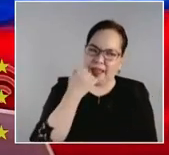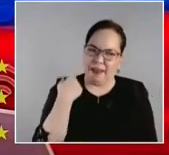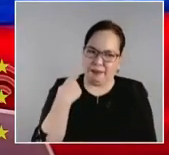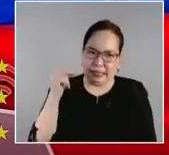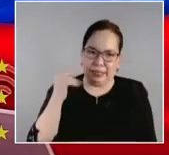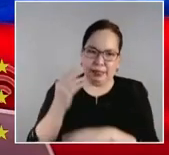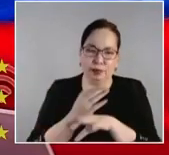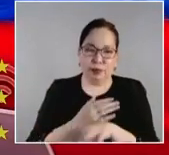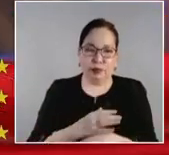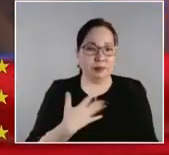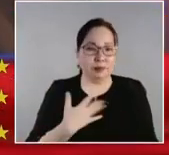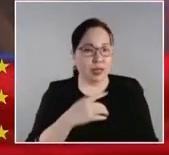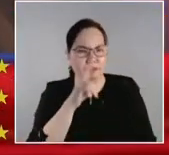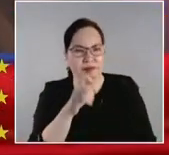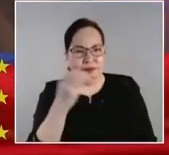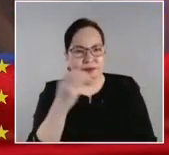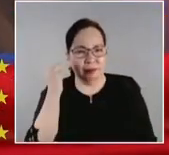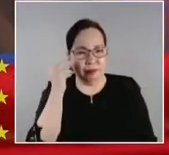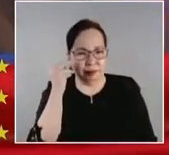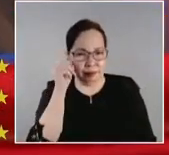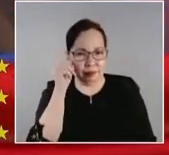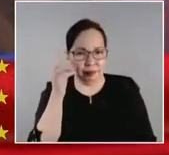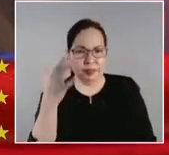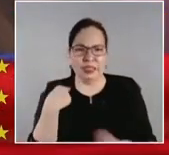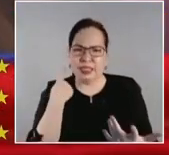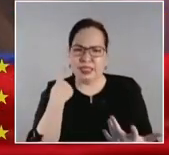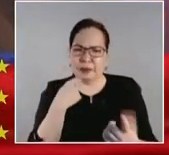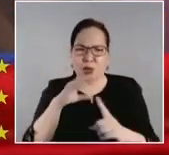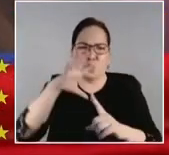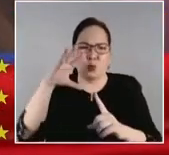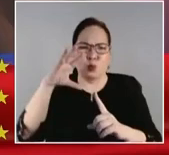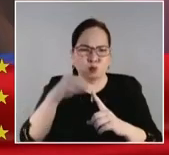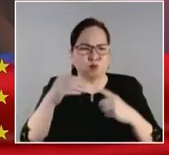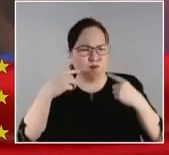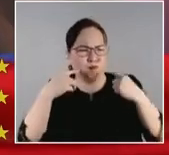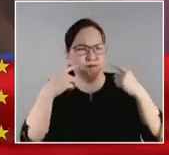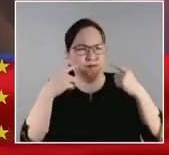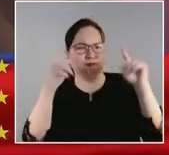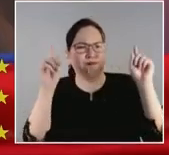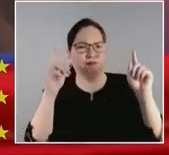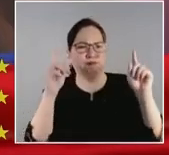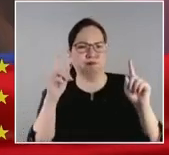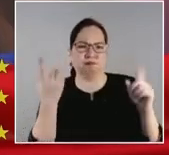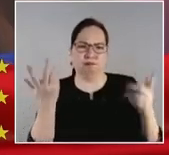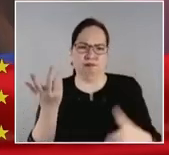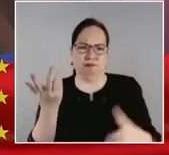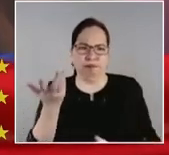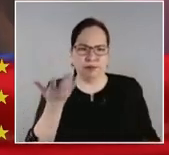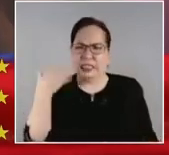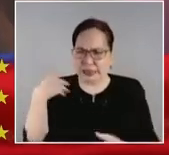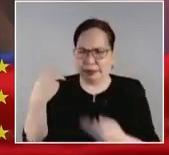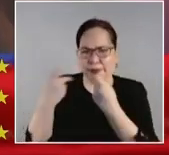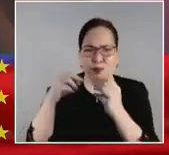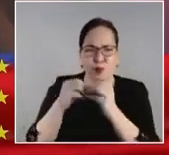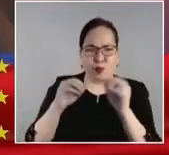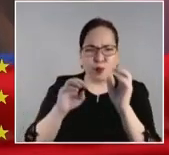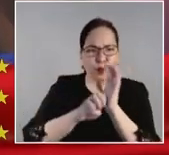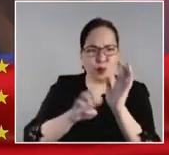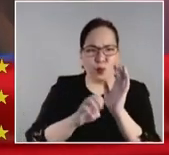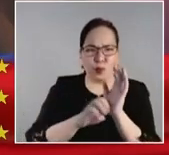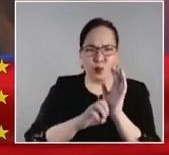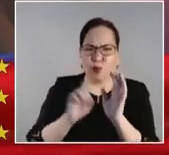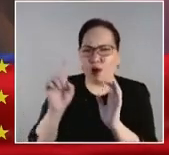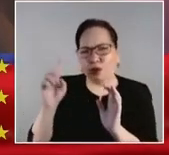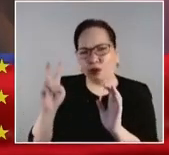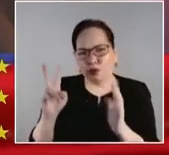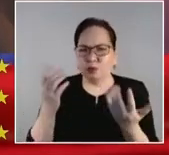Yung binabagit niyong cultural excellence, can you a bit expound on this at magbigay ng kahit isa o dalawang halimbawa how to do this? Kasi it